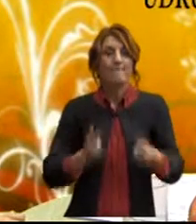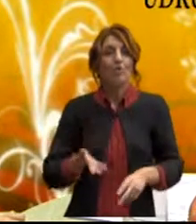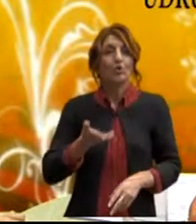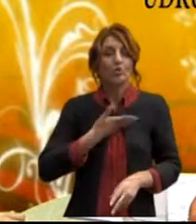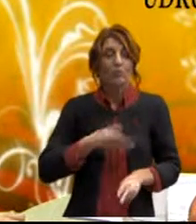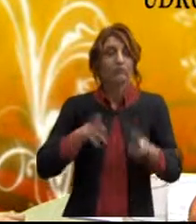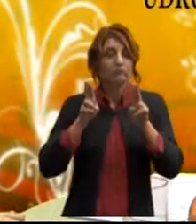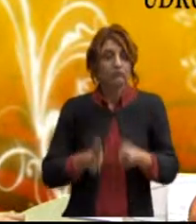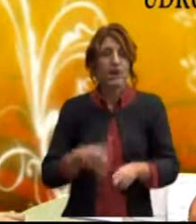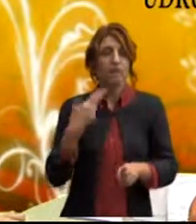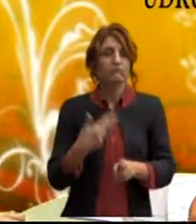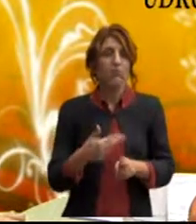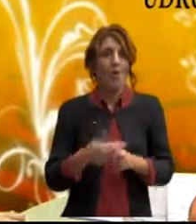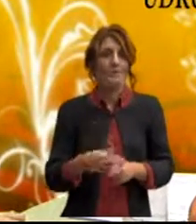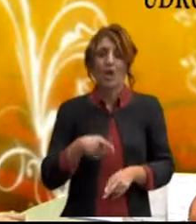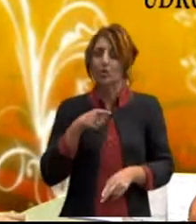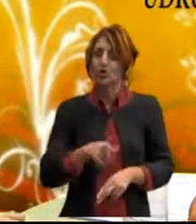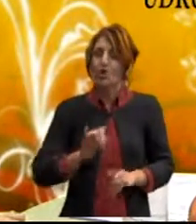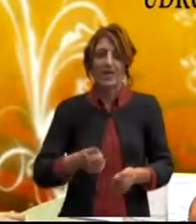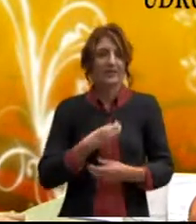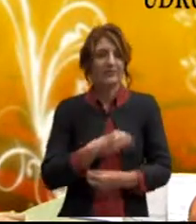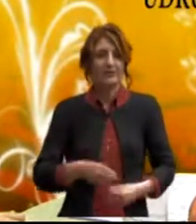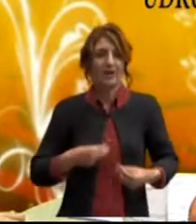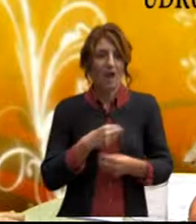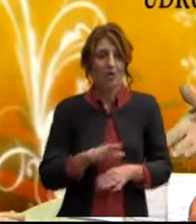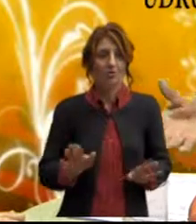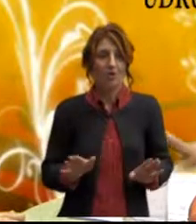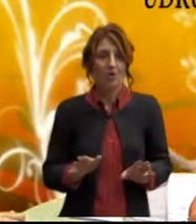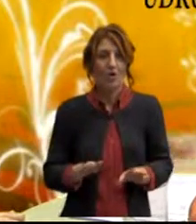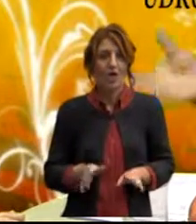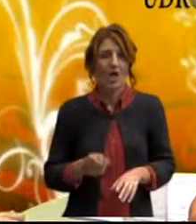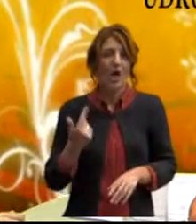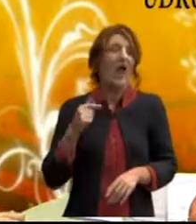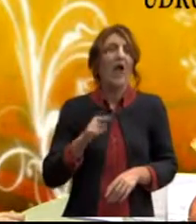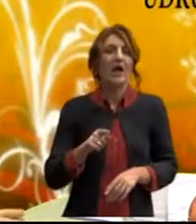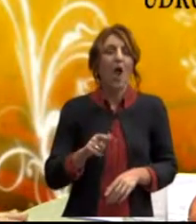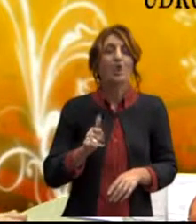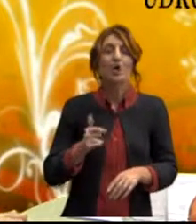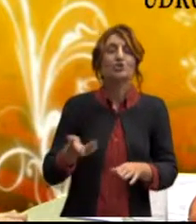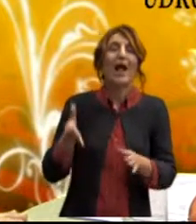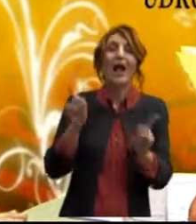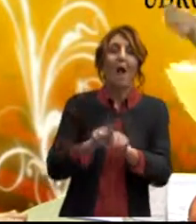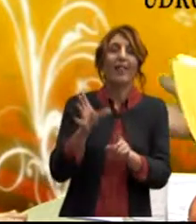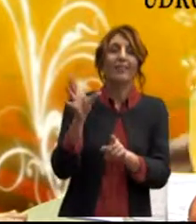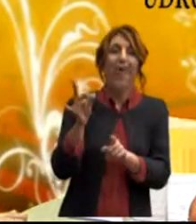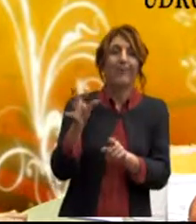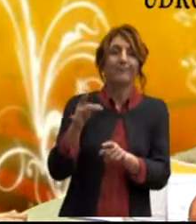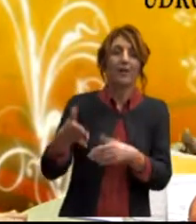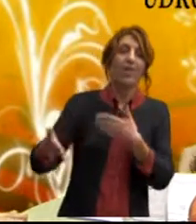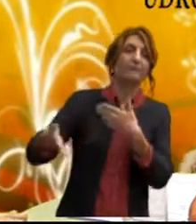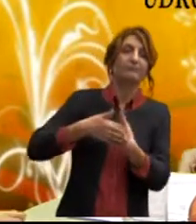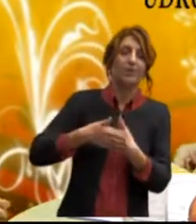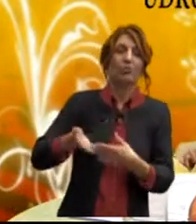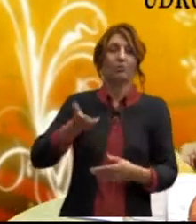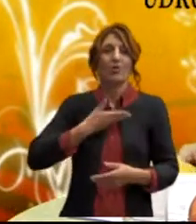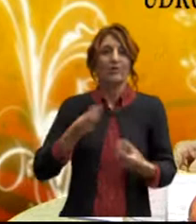organski. To je katastrofa sad za čovjeka, gdje se, ja bih rekla, nakale mi još nešto. Evo, profesor Kujundžić